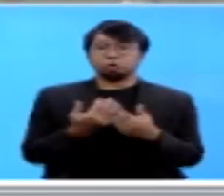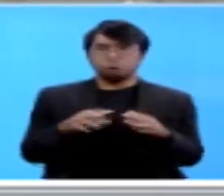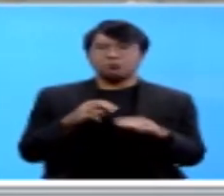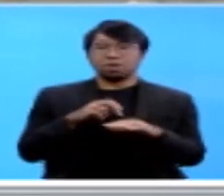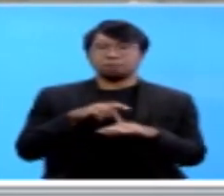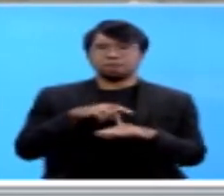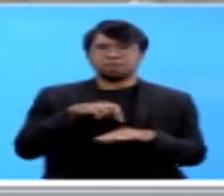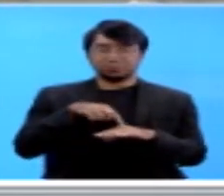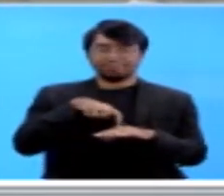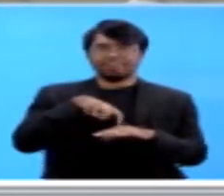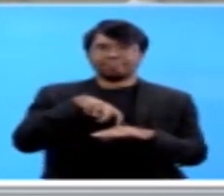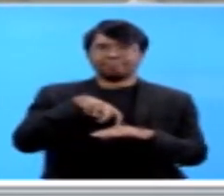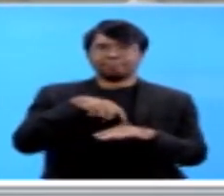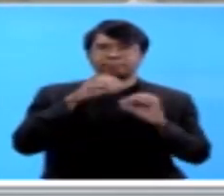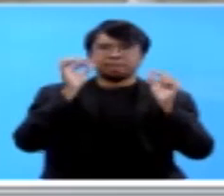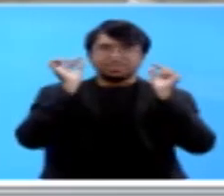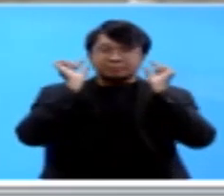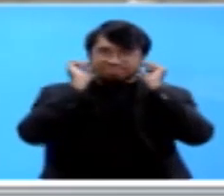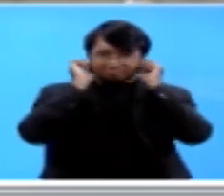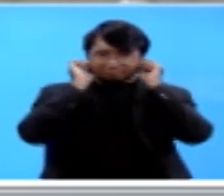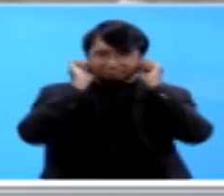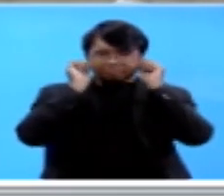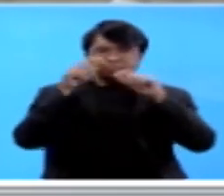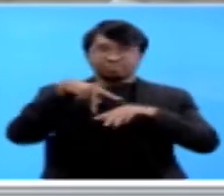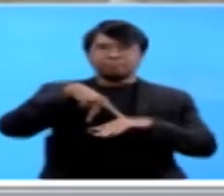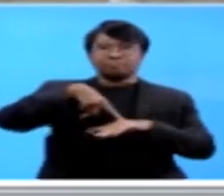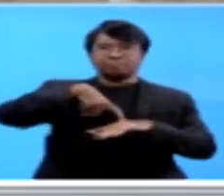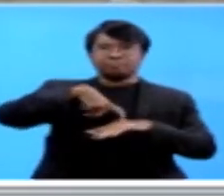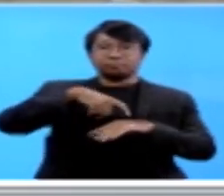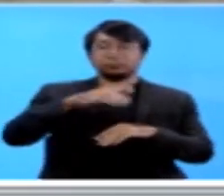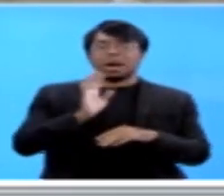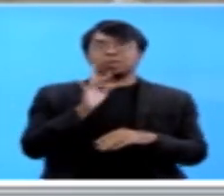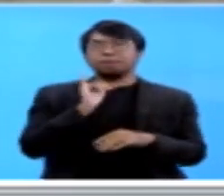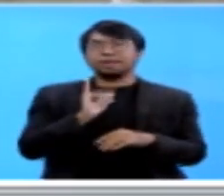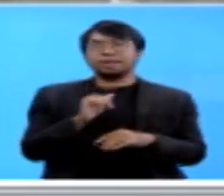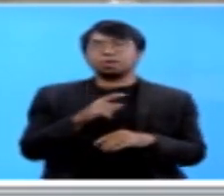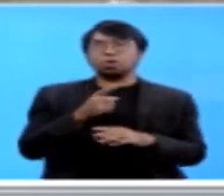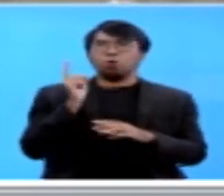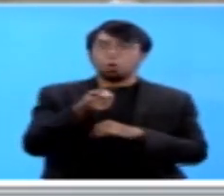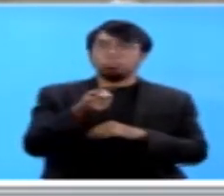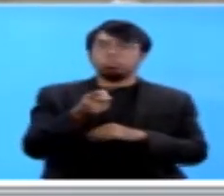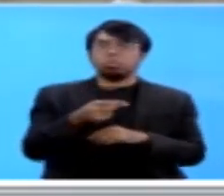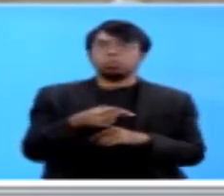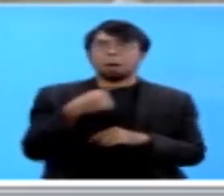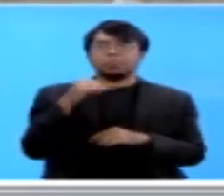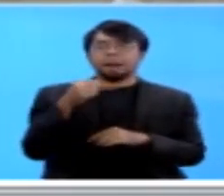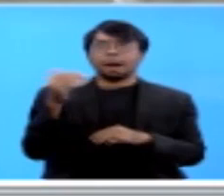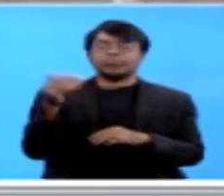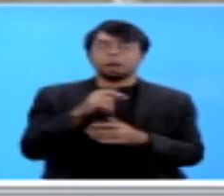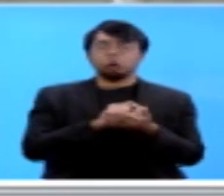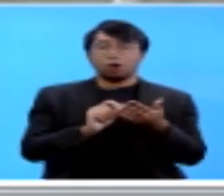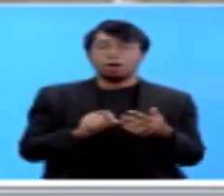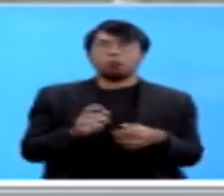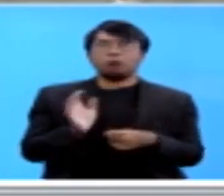mekanisme seperti scoring misalnya? Oh, nggak ada, Bu, nggak ada. Baik, oke,